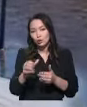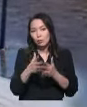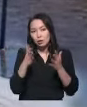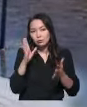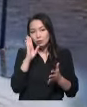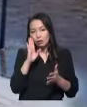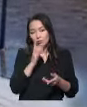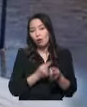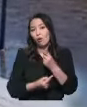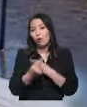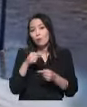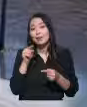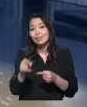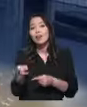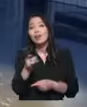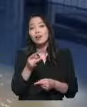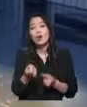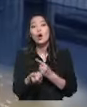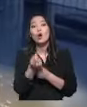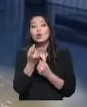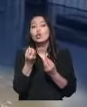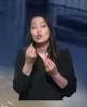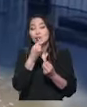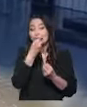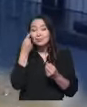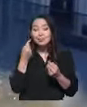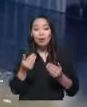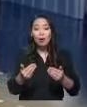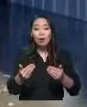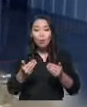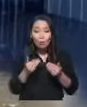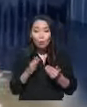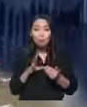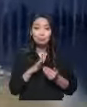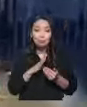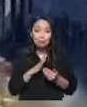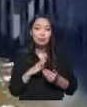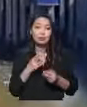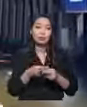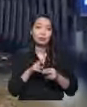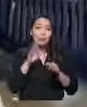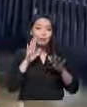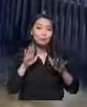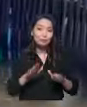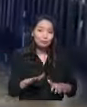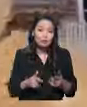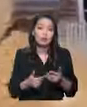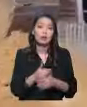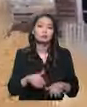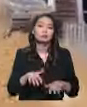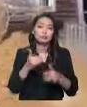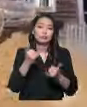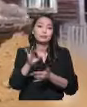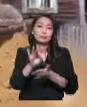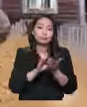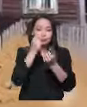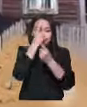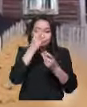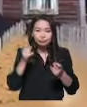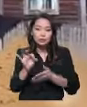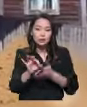вода возвращается в те районы, откуда еще совсем недавно отступила. В 5 населенных пунктах объявлена экстренная